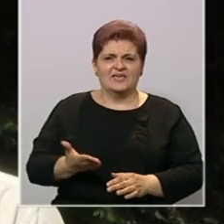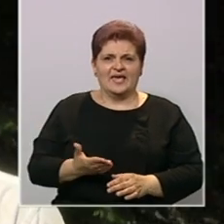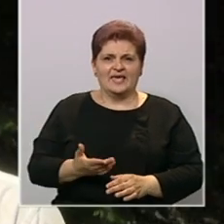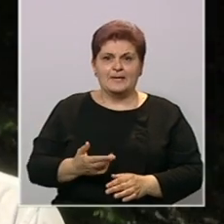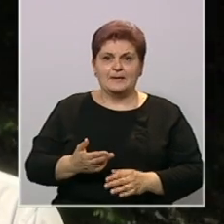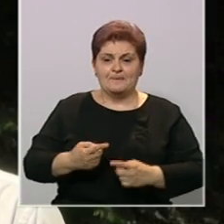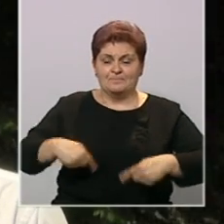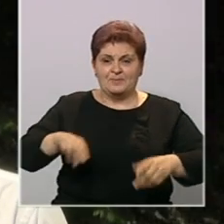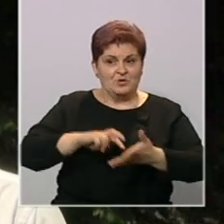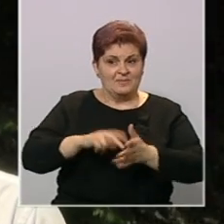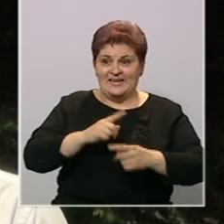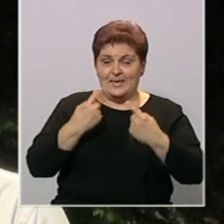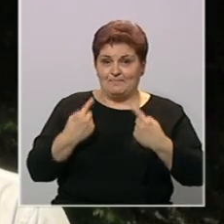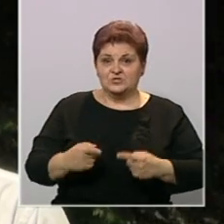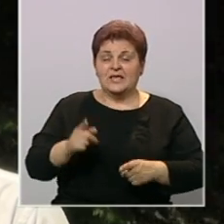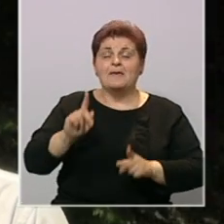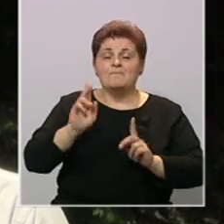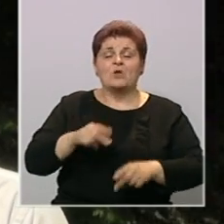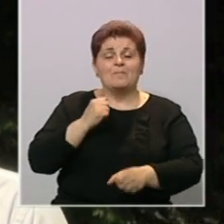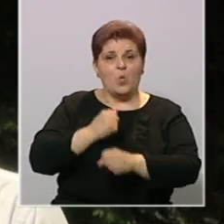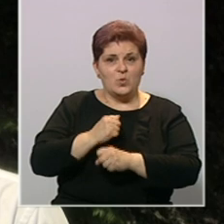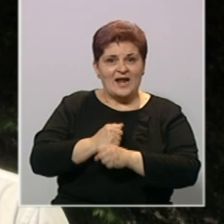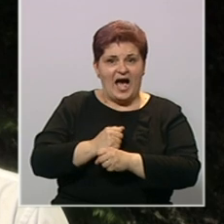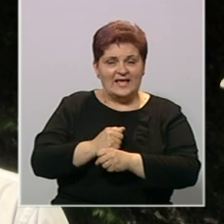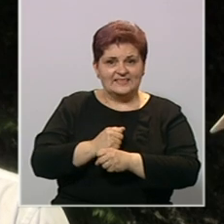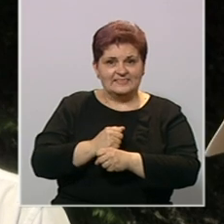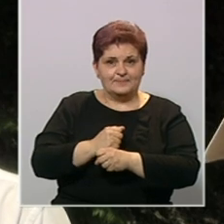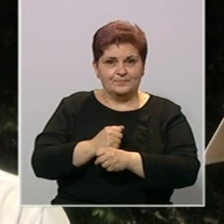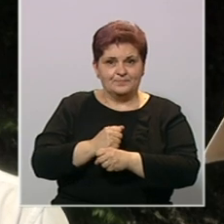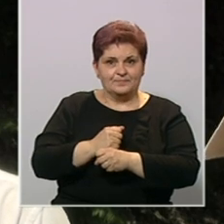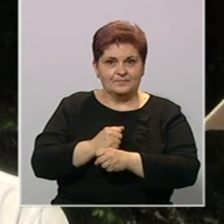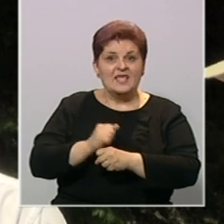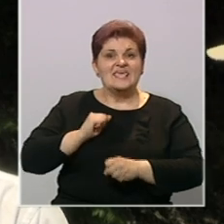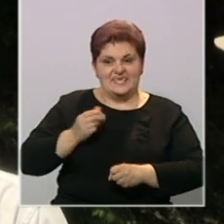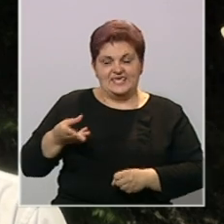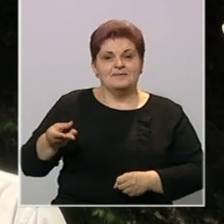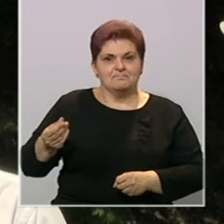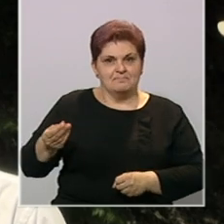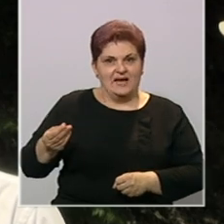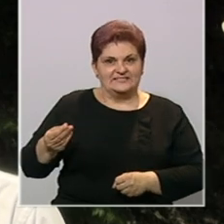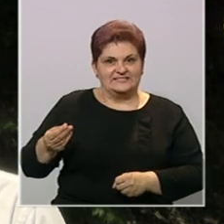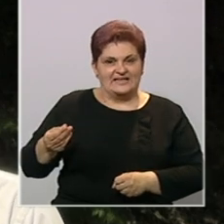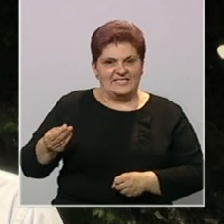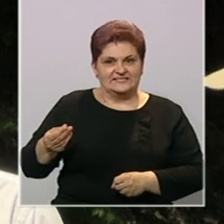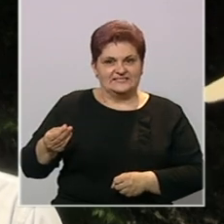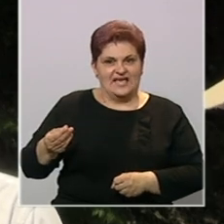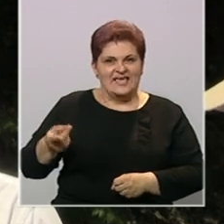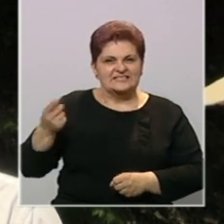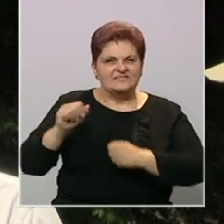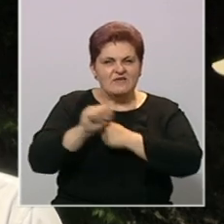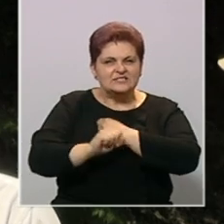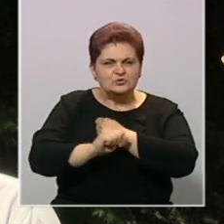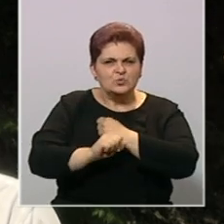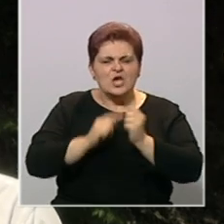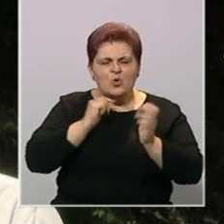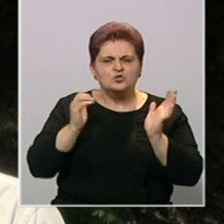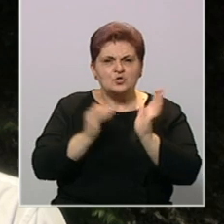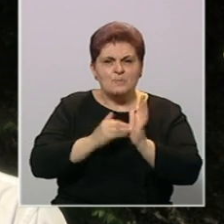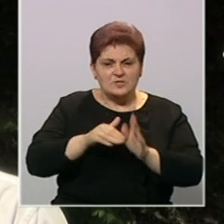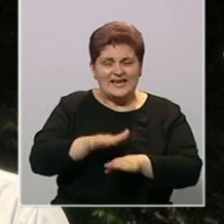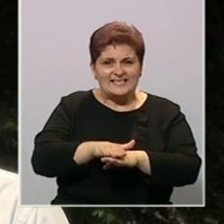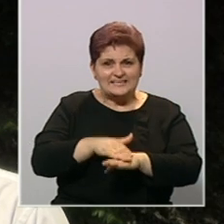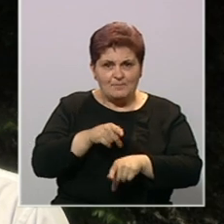plan nije postojao, mi to sada moramo da uradimo. Imamo sredstva za sve te studije koje su neophodne za